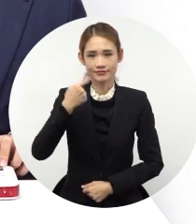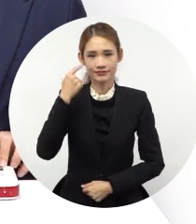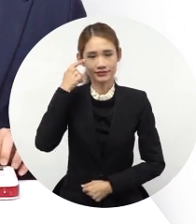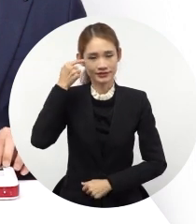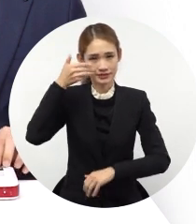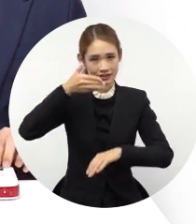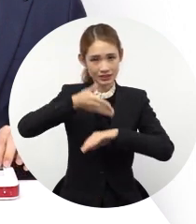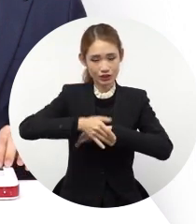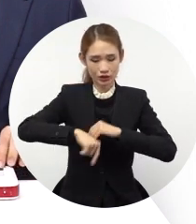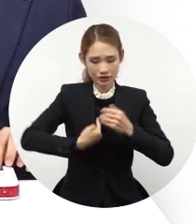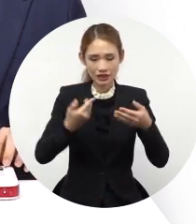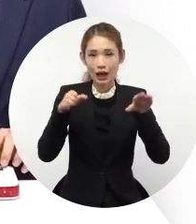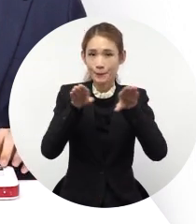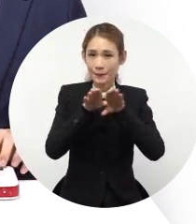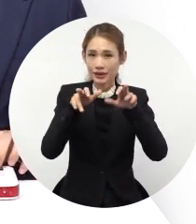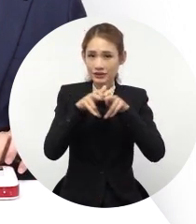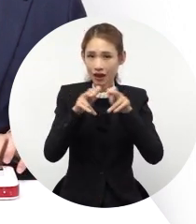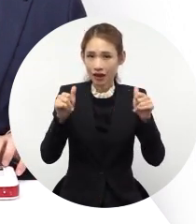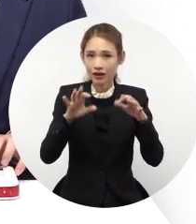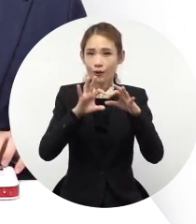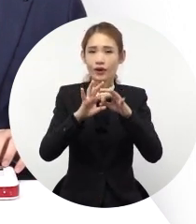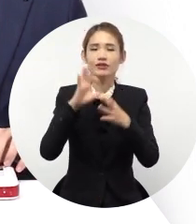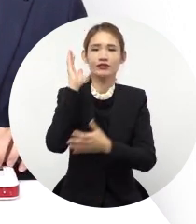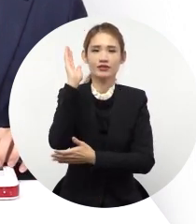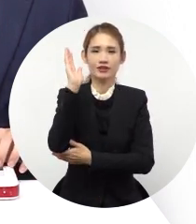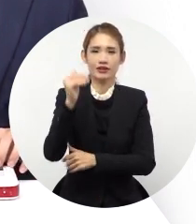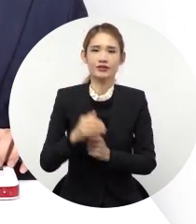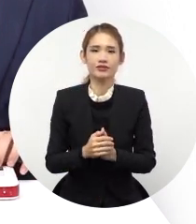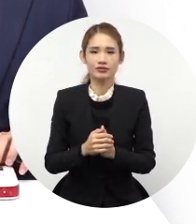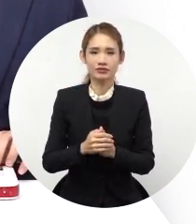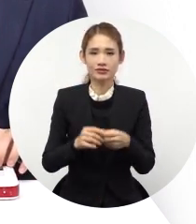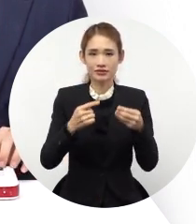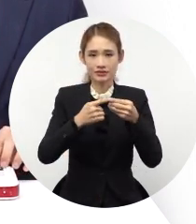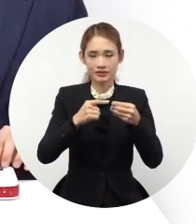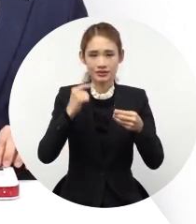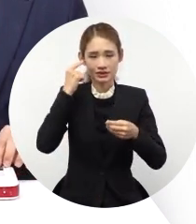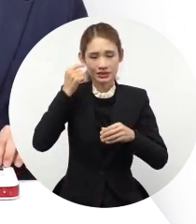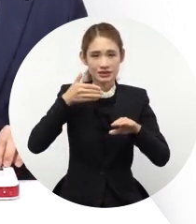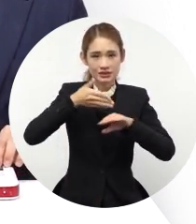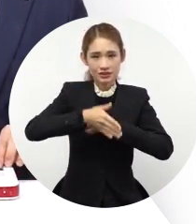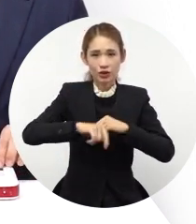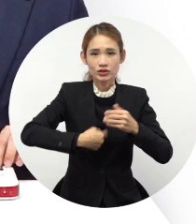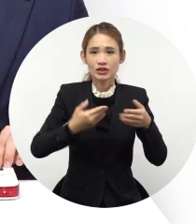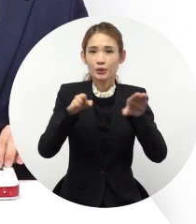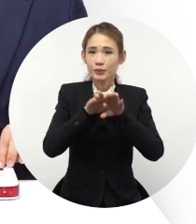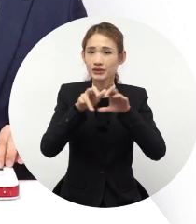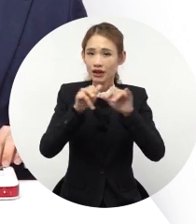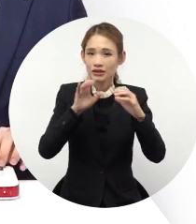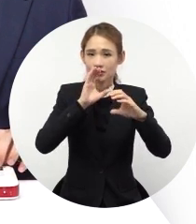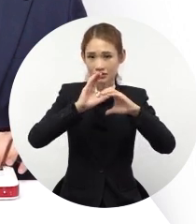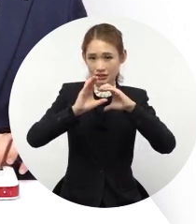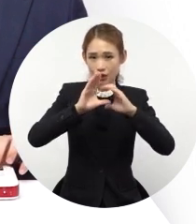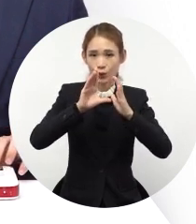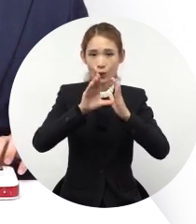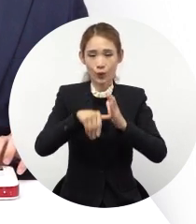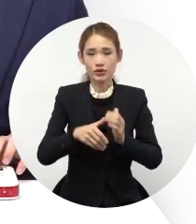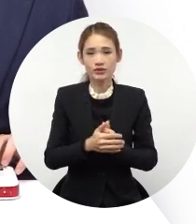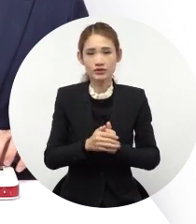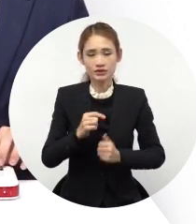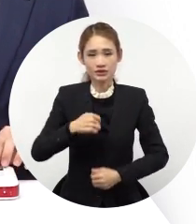다음은 지적 자폐성 장애인과 관련된 얘기를 해볼 텐데요. 먼저 지적장애, 자폐성 장애와 의사소통할 경우에